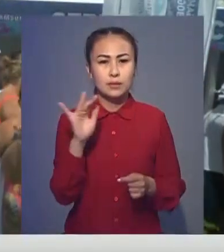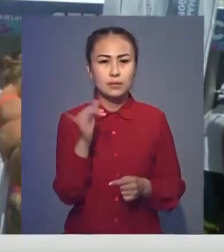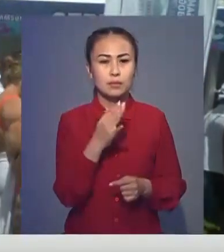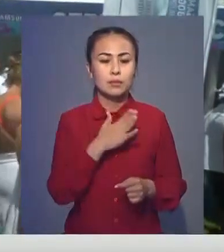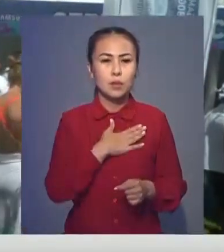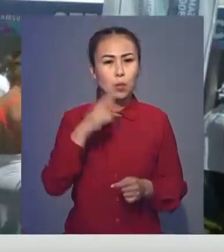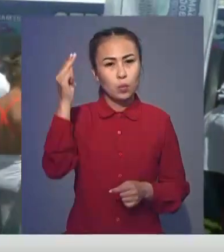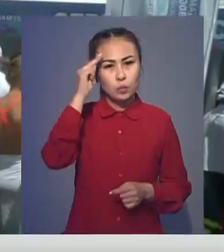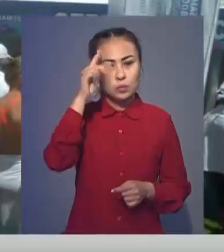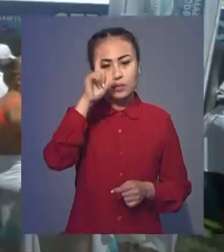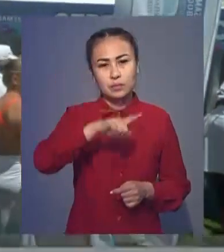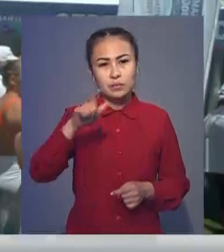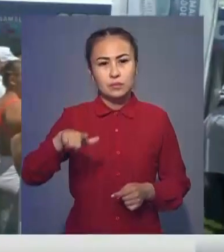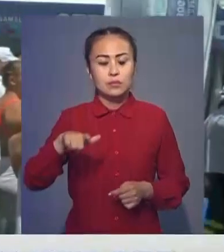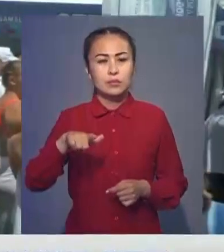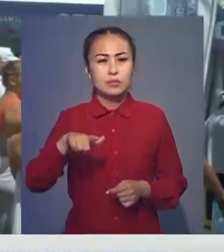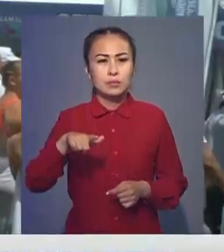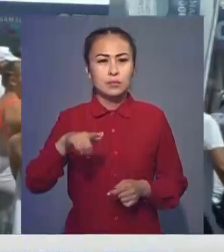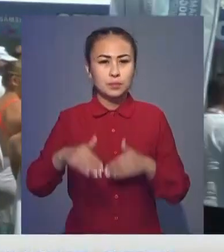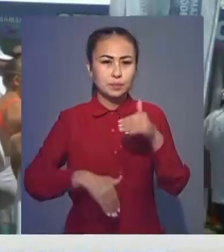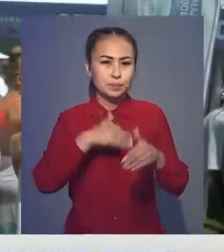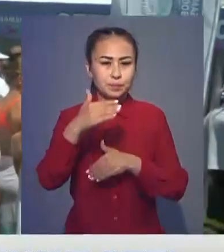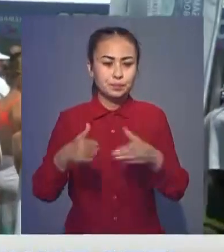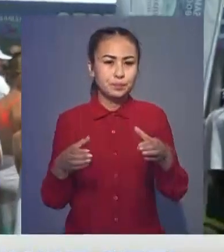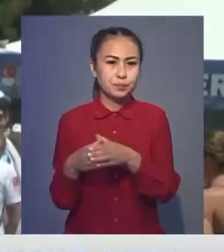менің оқушыларым Айла Сейминг жүзу мектебінен келдік.